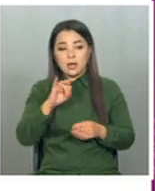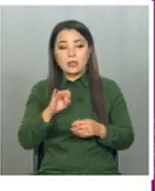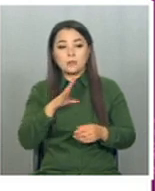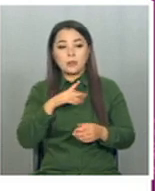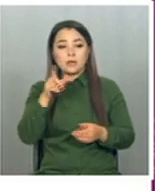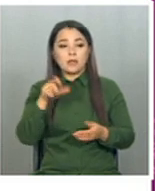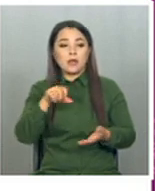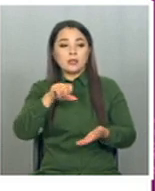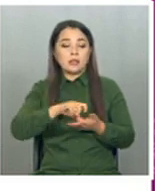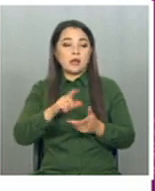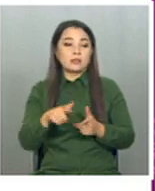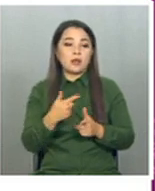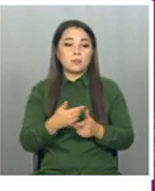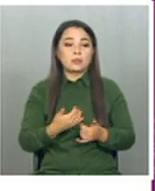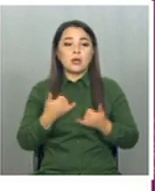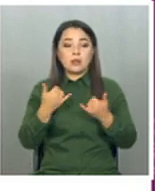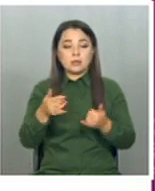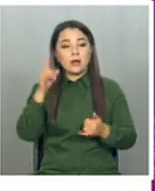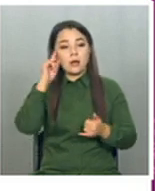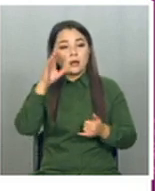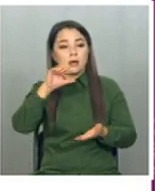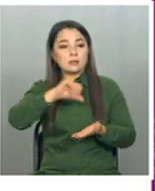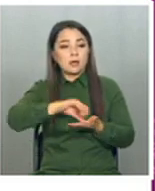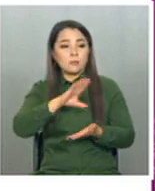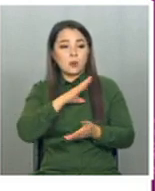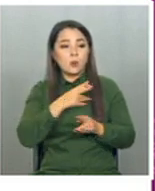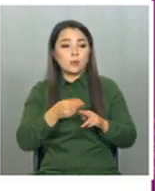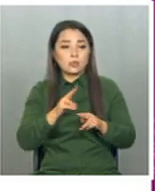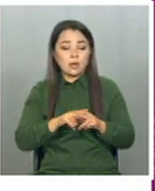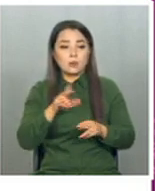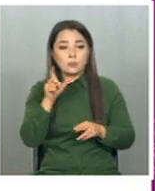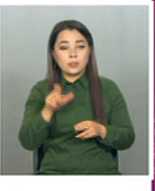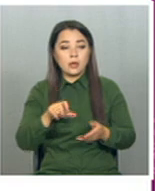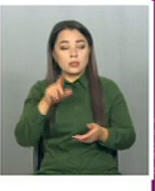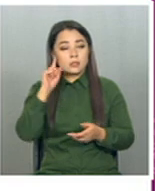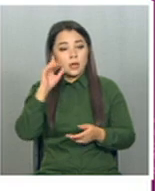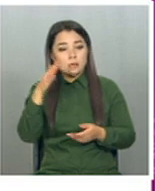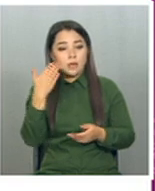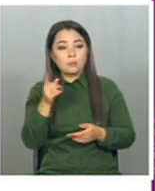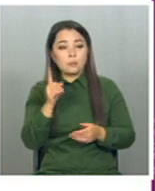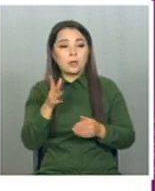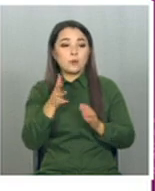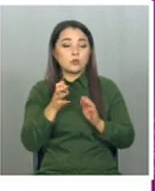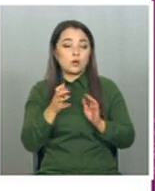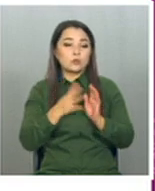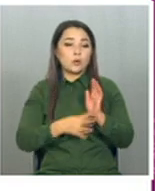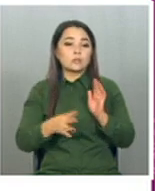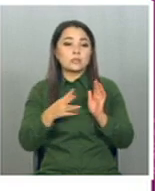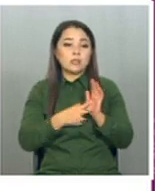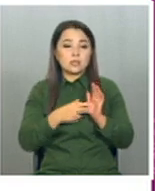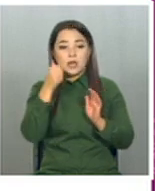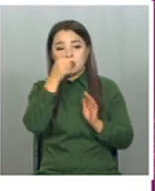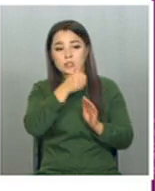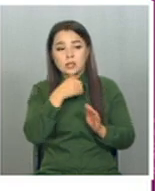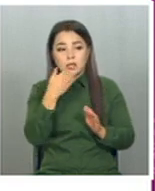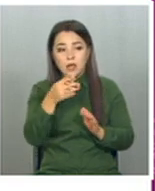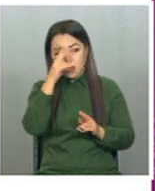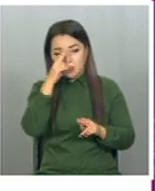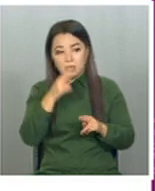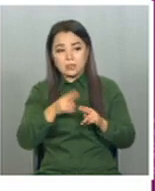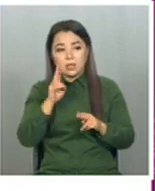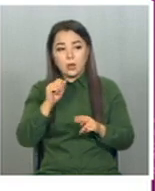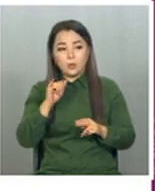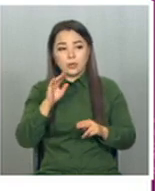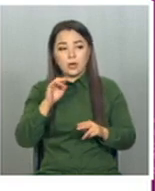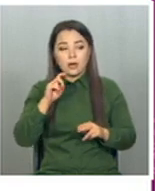бойлы ер есім деген атпен әйгілі болды. Оған бұл атақ 1598 жылы ағасы Тәуекел ханмен